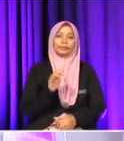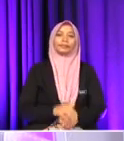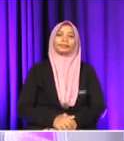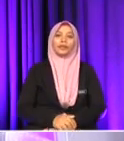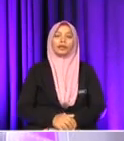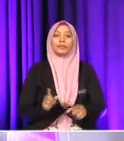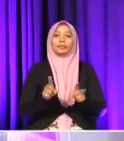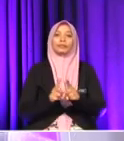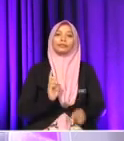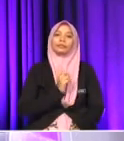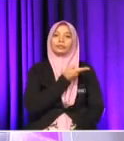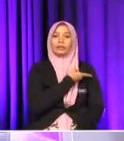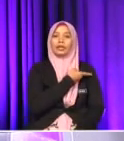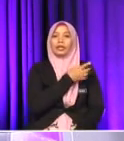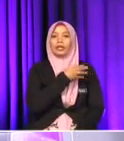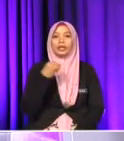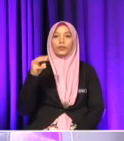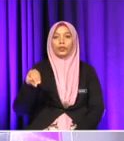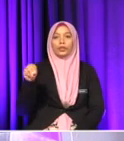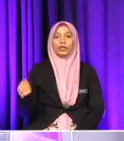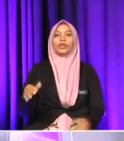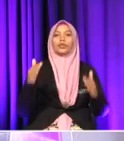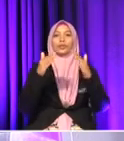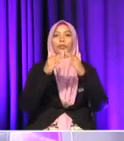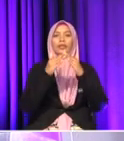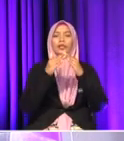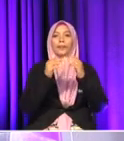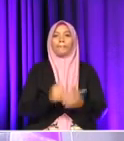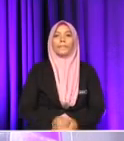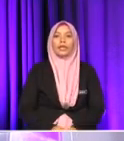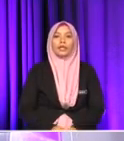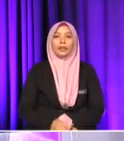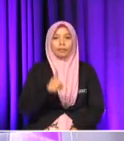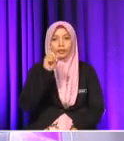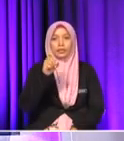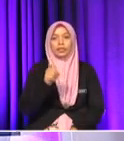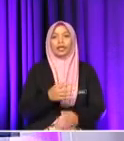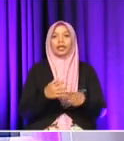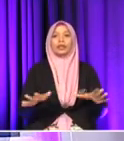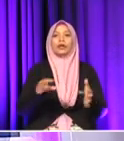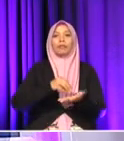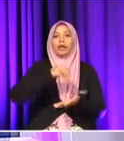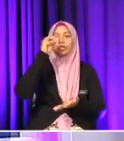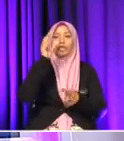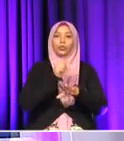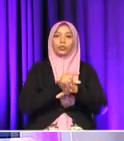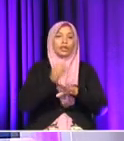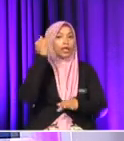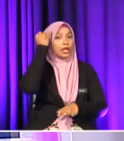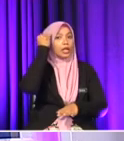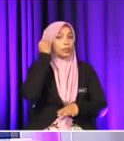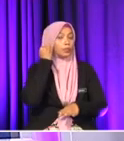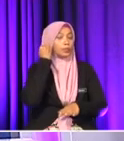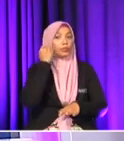Ha ini dan kepada murid-murid di rumah saya pasti banyak yang telah anda belajar hari ini gunakan ilmu itu bukan